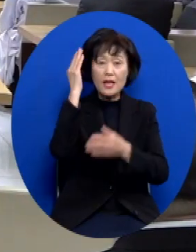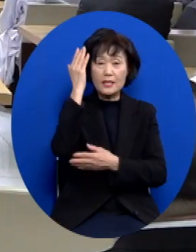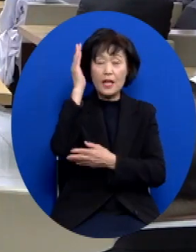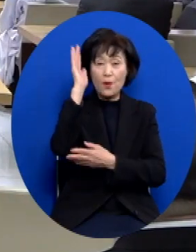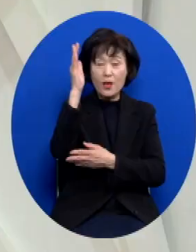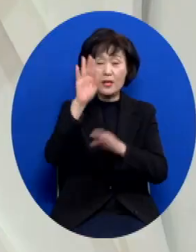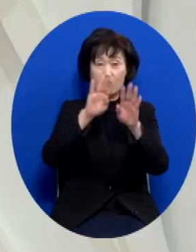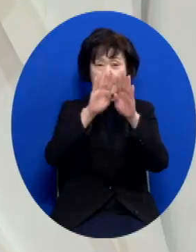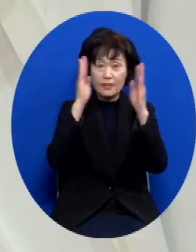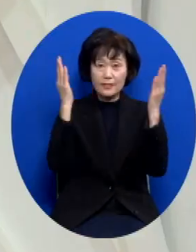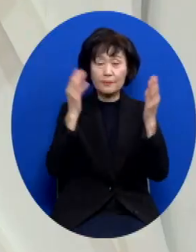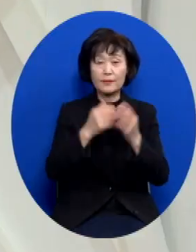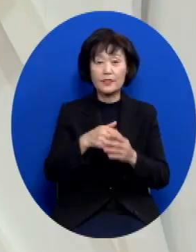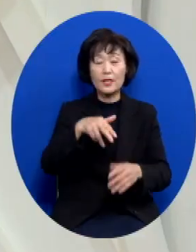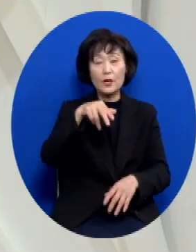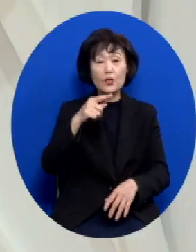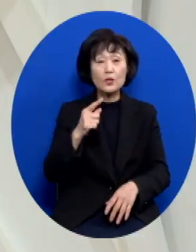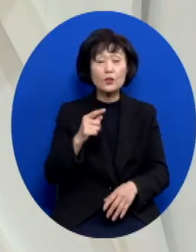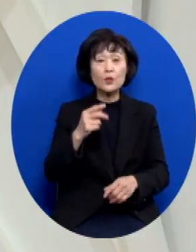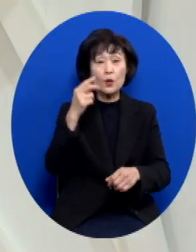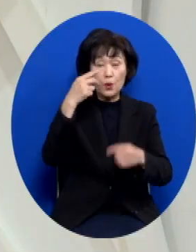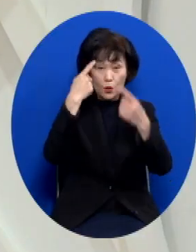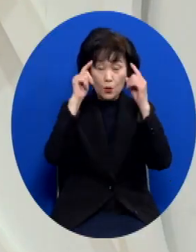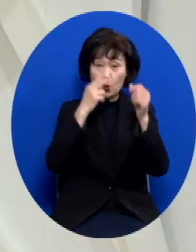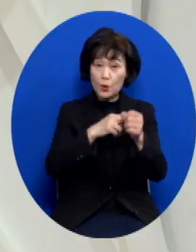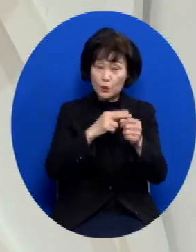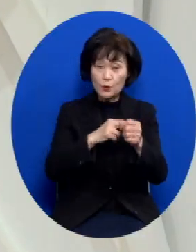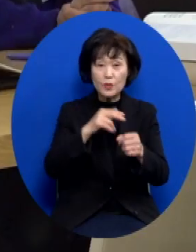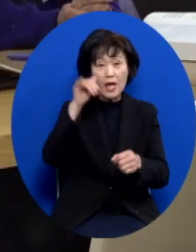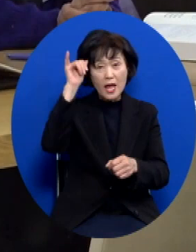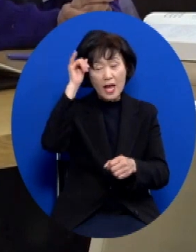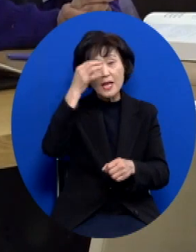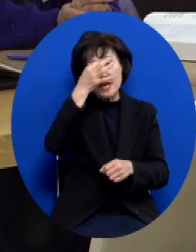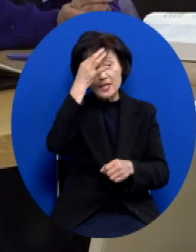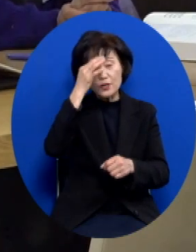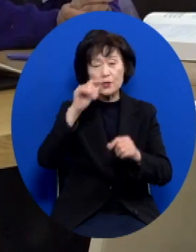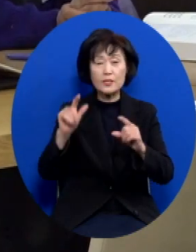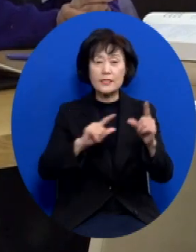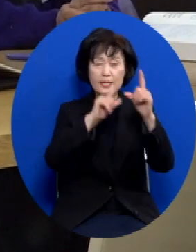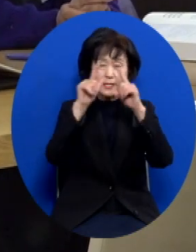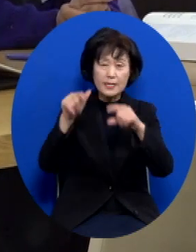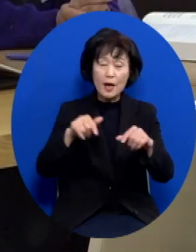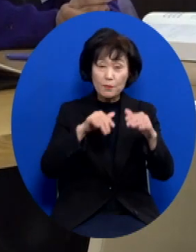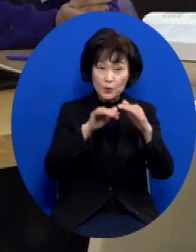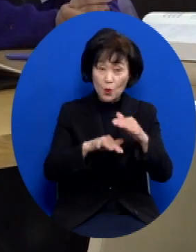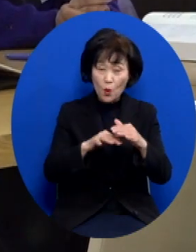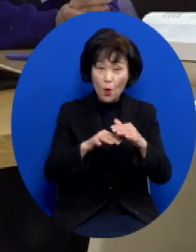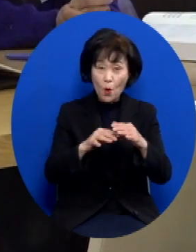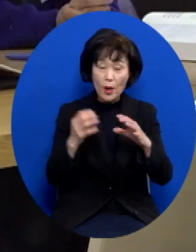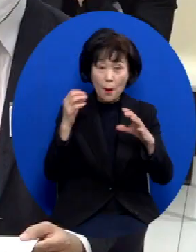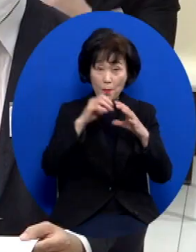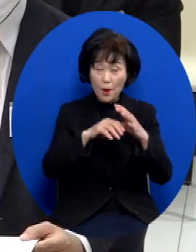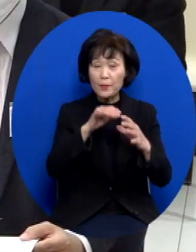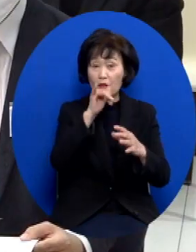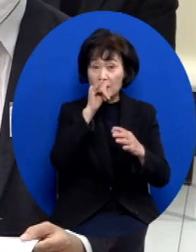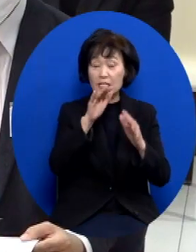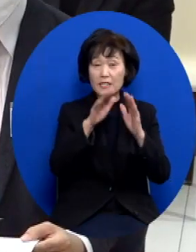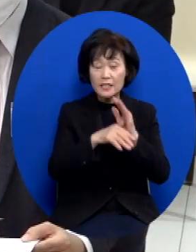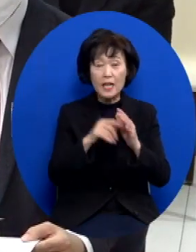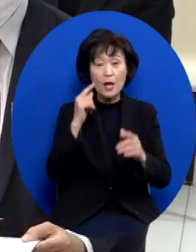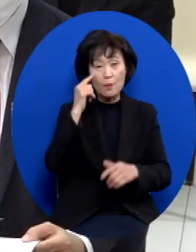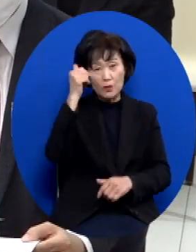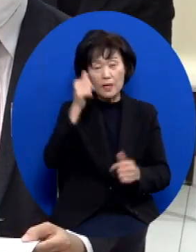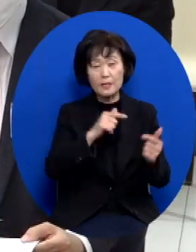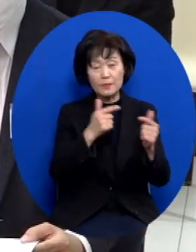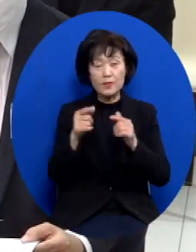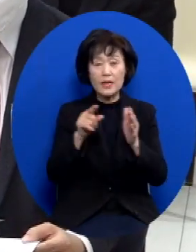개회예배에서 서울신대 조기현 교수는 AI 기술이 우리 삶에 깊숙이 들어와 있는 상황이라며 이럴 때일수록 목회자와